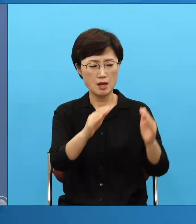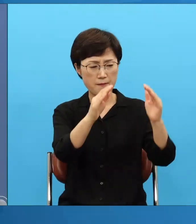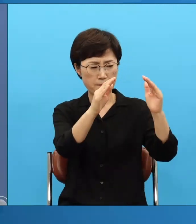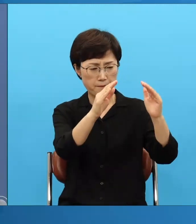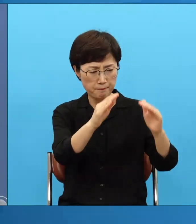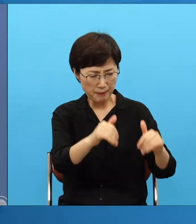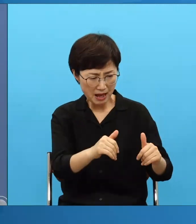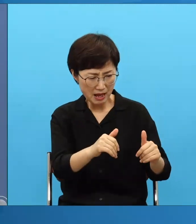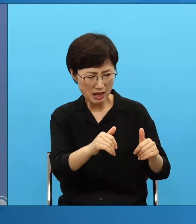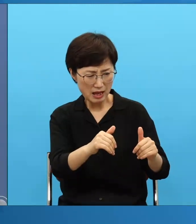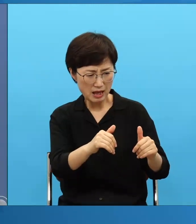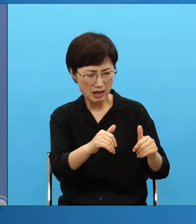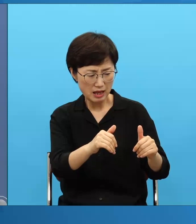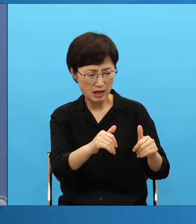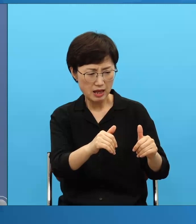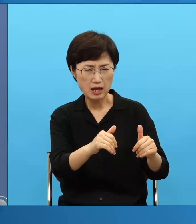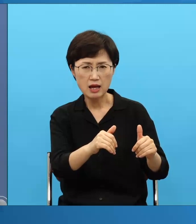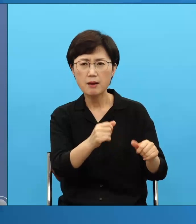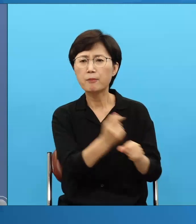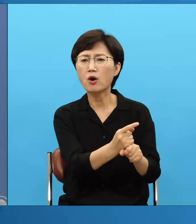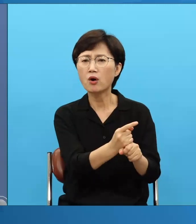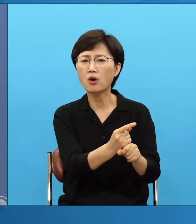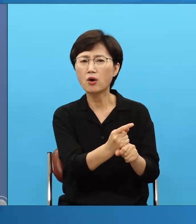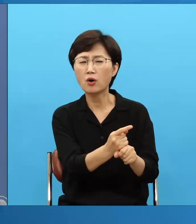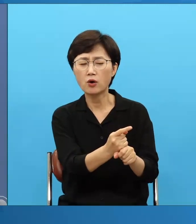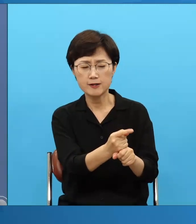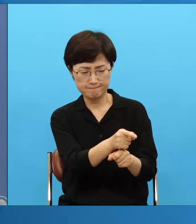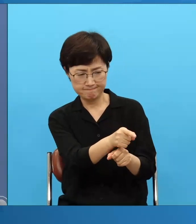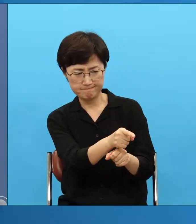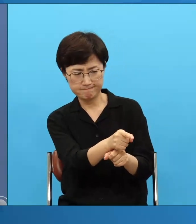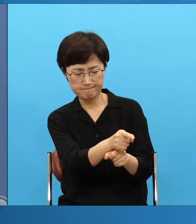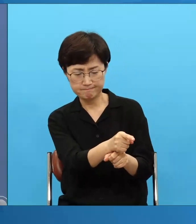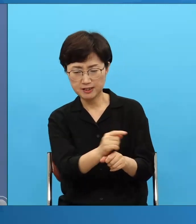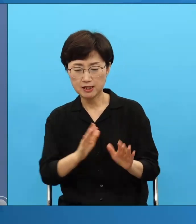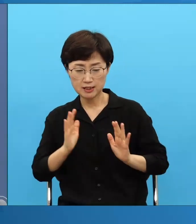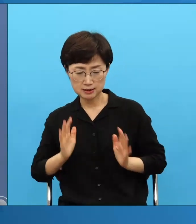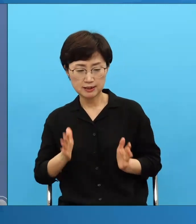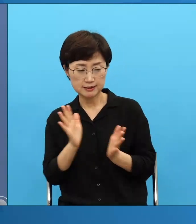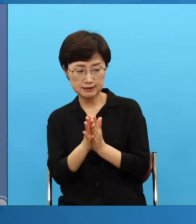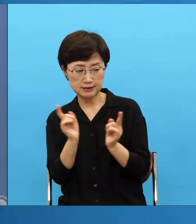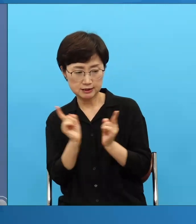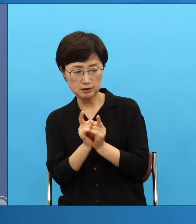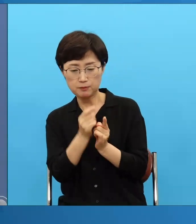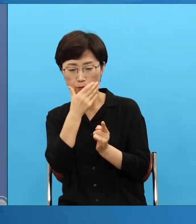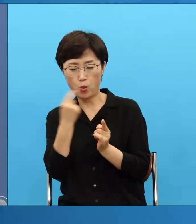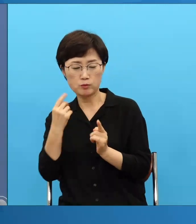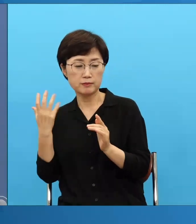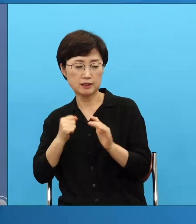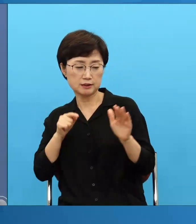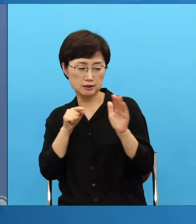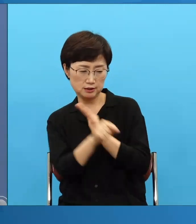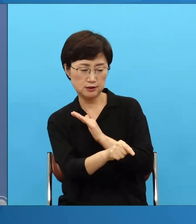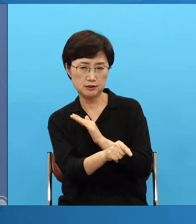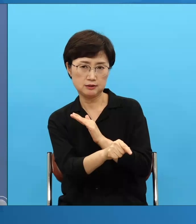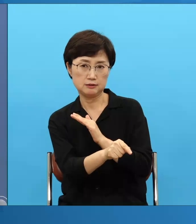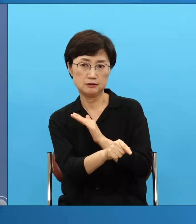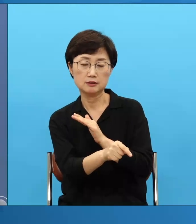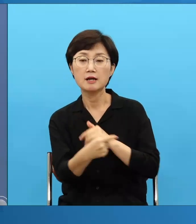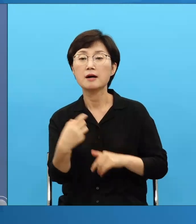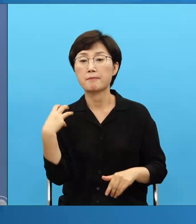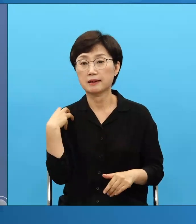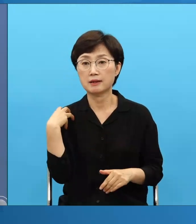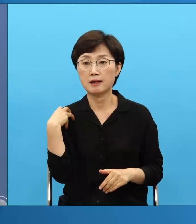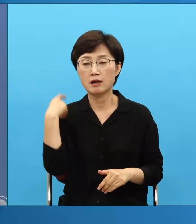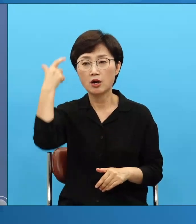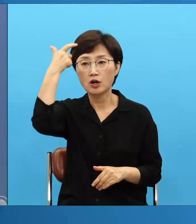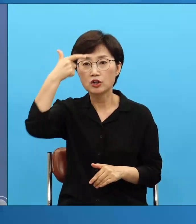재앙지들을 살려러 갈 영적 서밋의 정인이다. And so all of our families, we have to really hold on to the covenant of becoming the spiritual